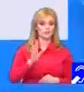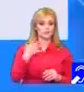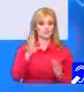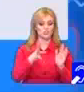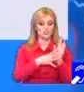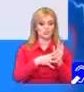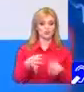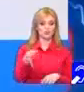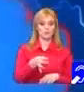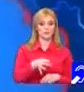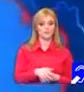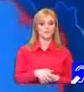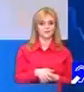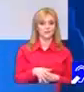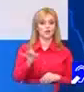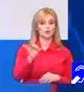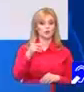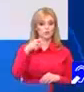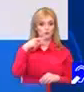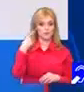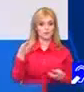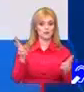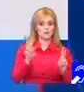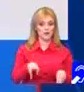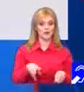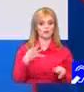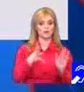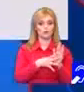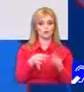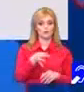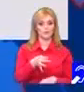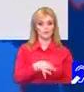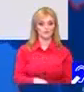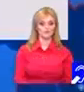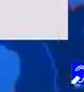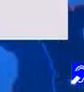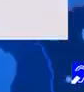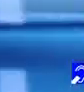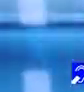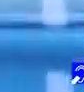va avea valoare de 59 de bani, iar rubla rusească va fi 29 de bani.